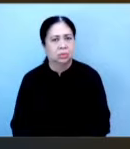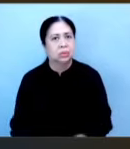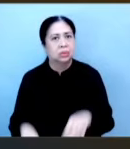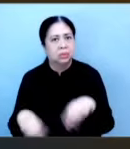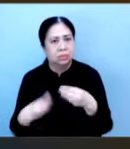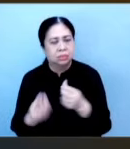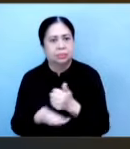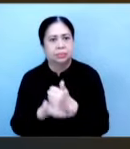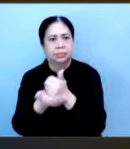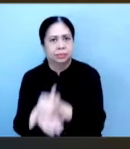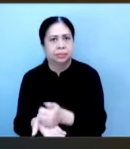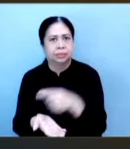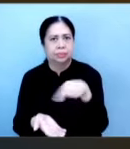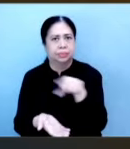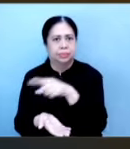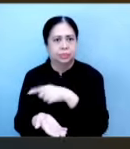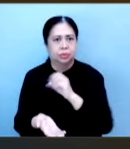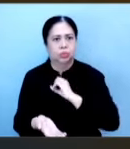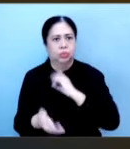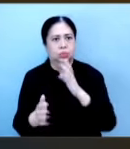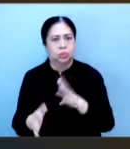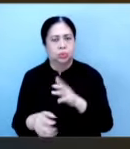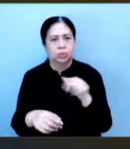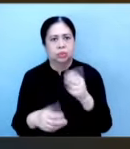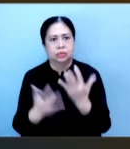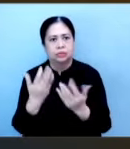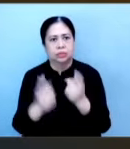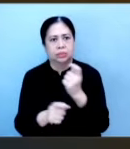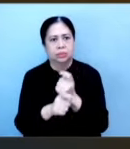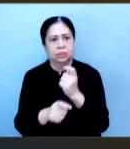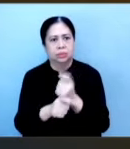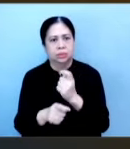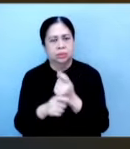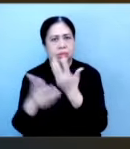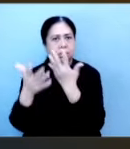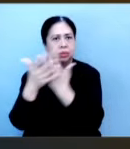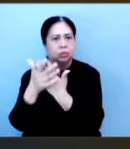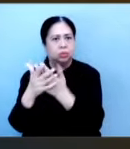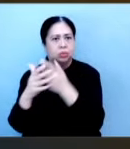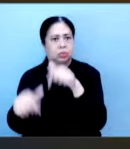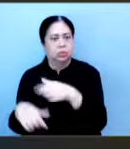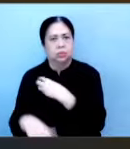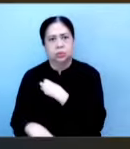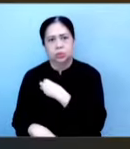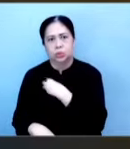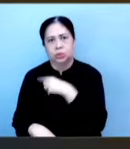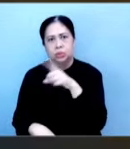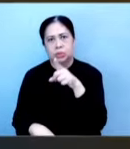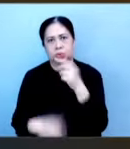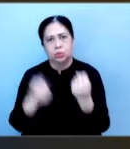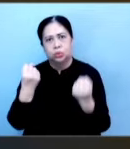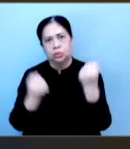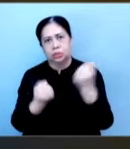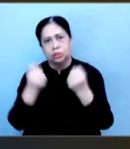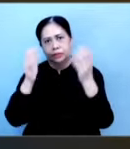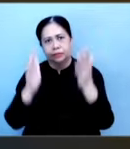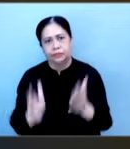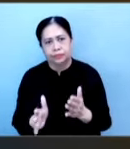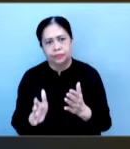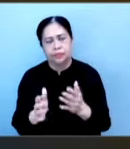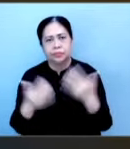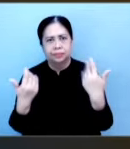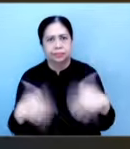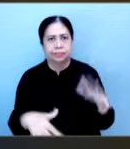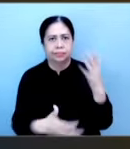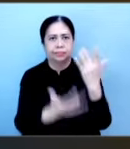tulong sa mga biktima ang may-ari ng nakabanggang fire truck nakakulong naman sa bantayan police station ang driver nito na apula naman ng